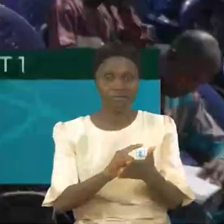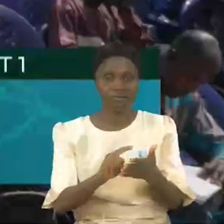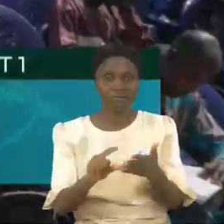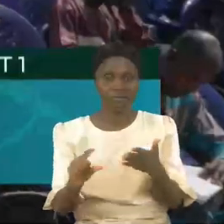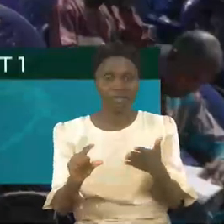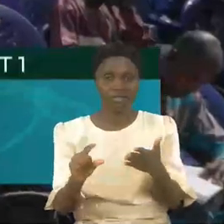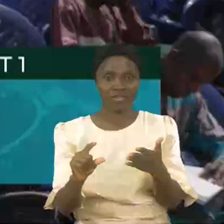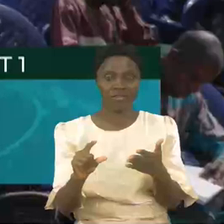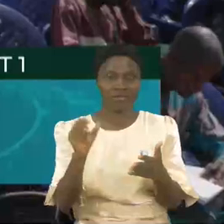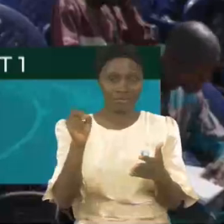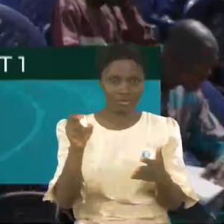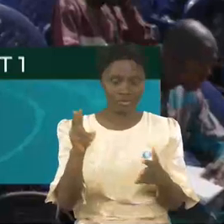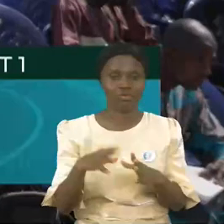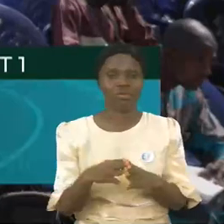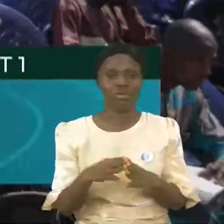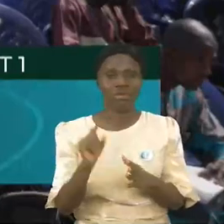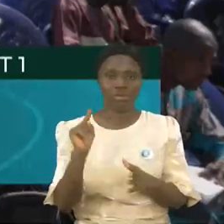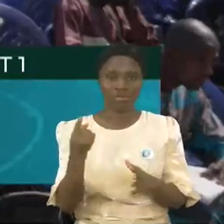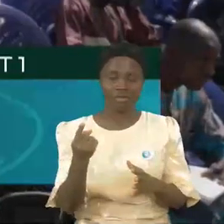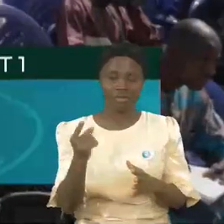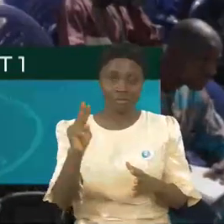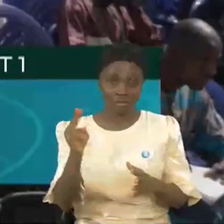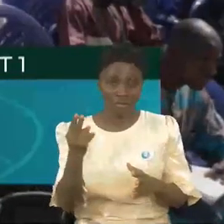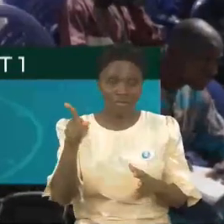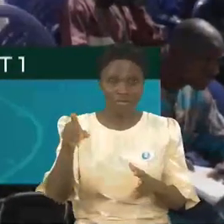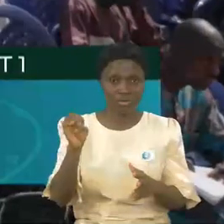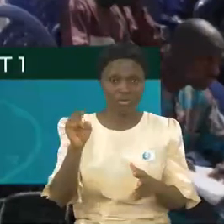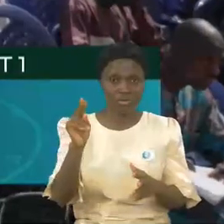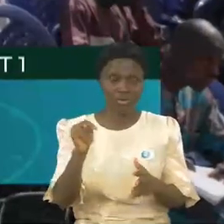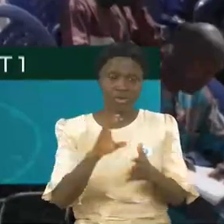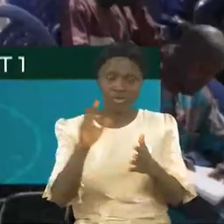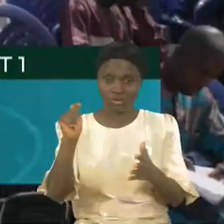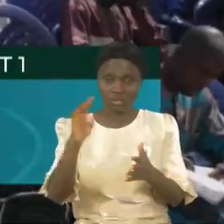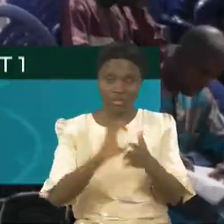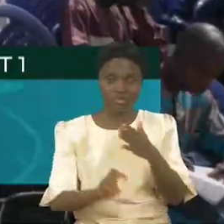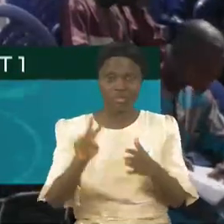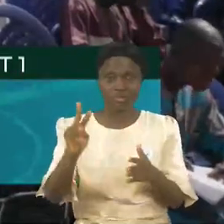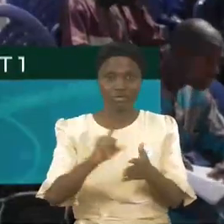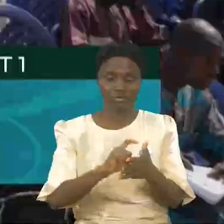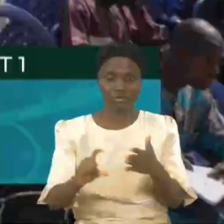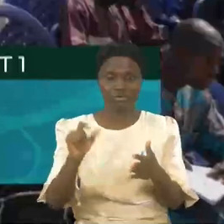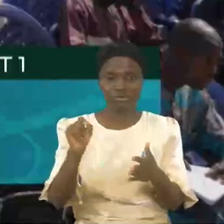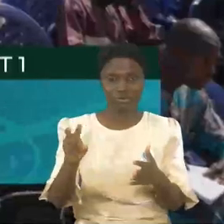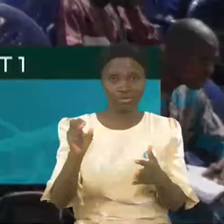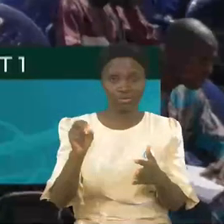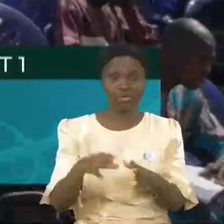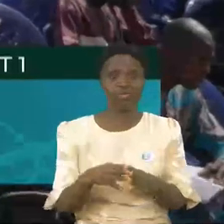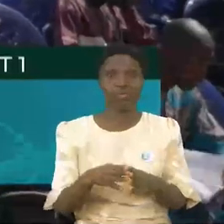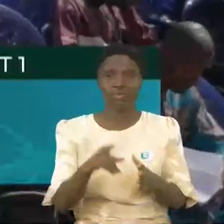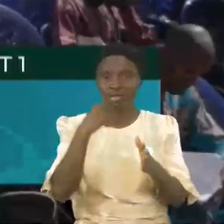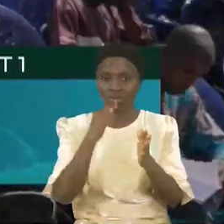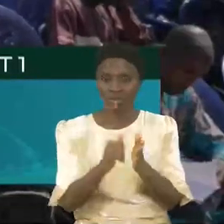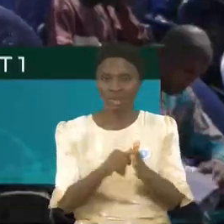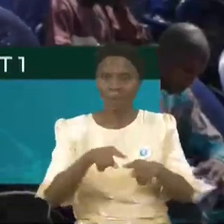nous dit deuxième pierre deuxième pierre 2 deuxième pierre 2 verset